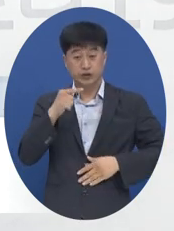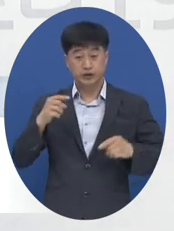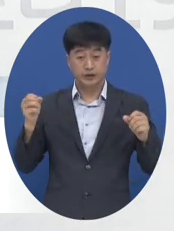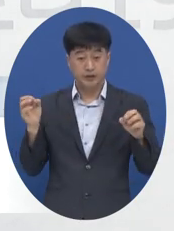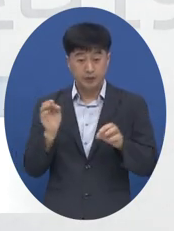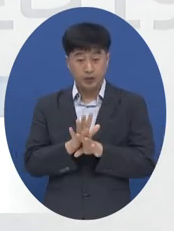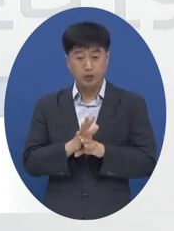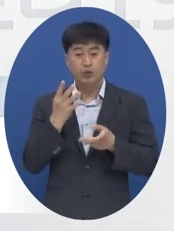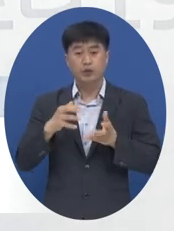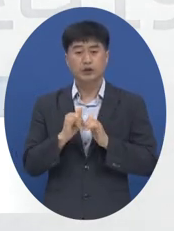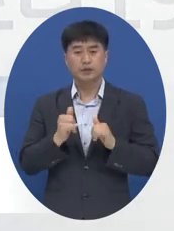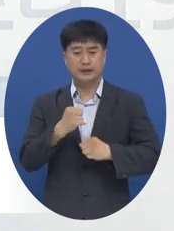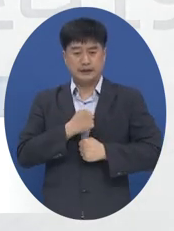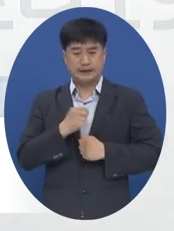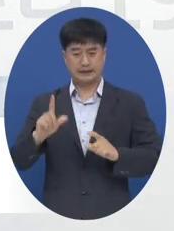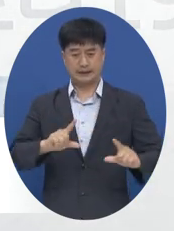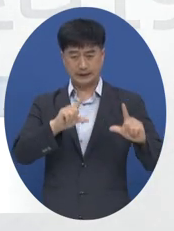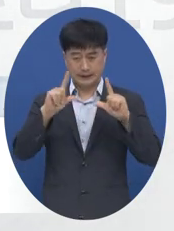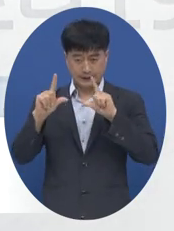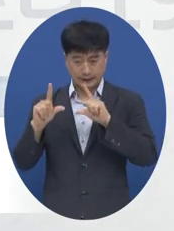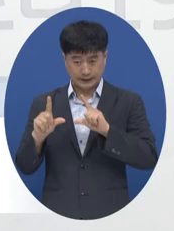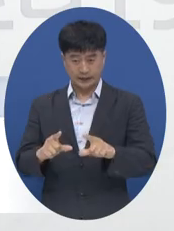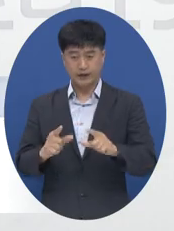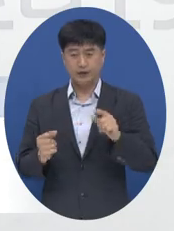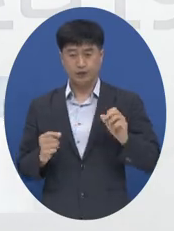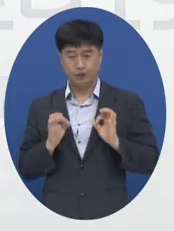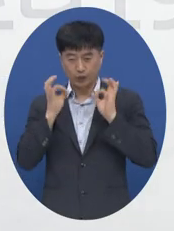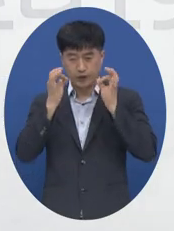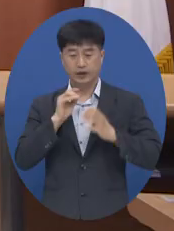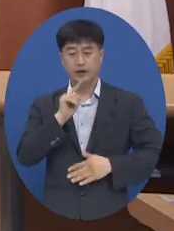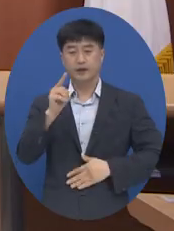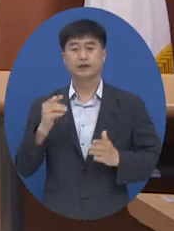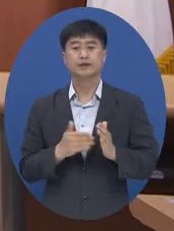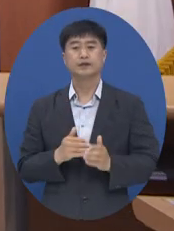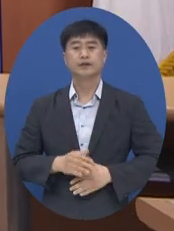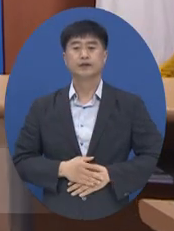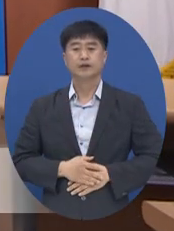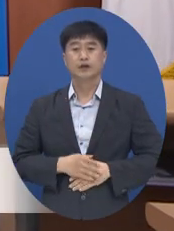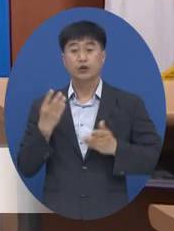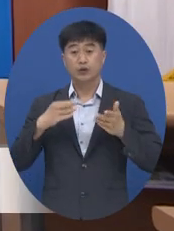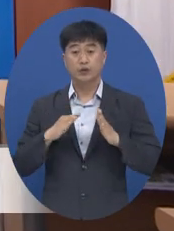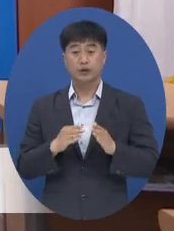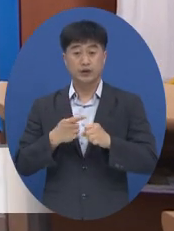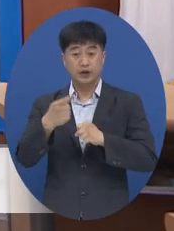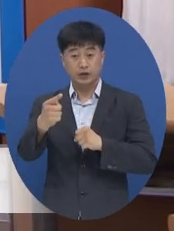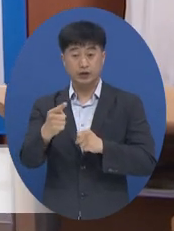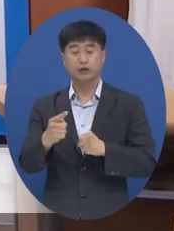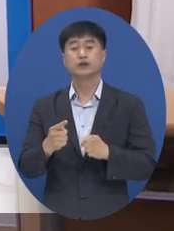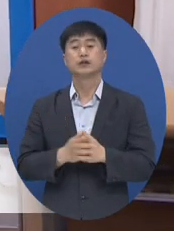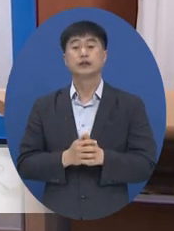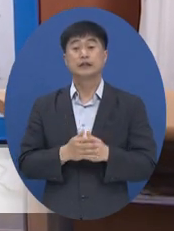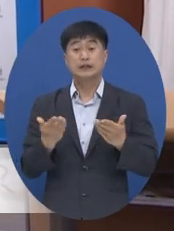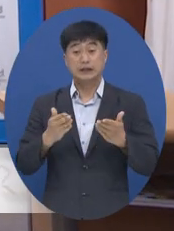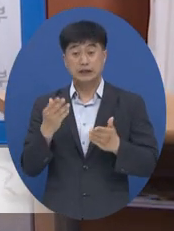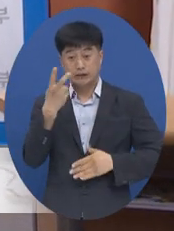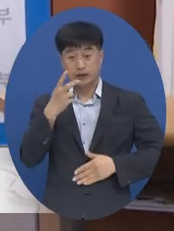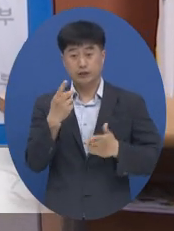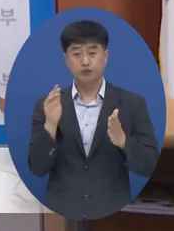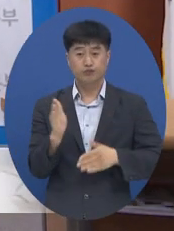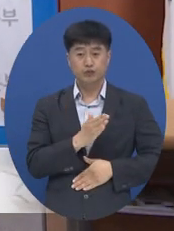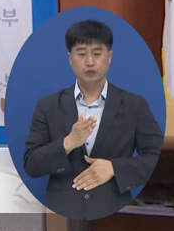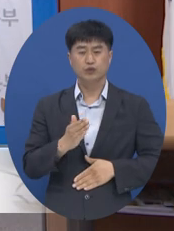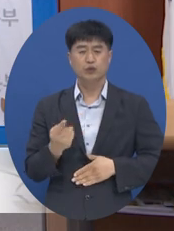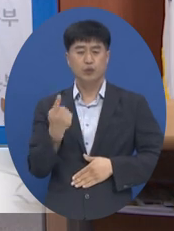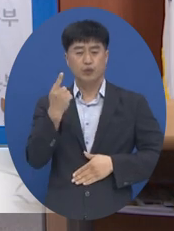도민들께서 안정된 주거를 누릴 수 있도록 최선을 다하겠습니다. 경기도는 내년 인사부터 고위공직자의 주택